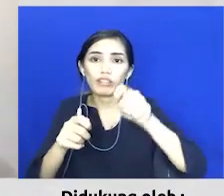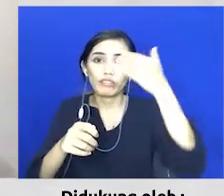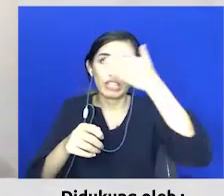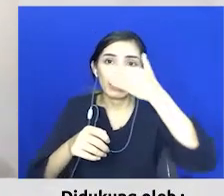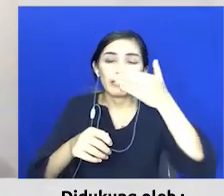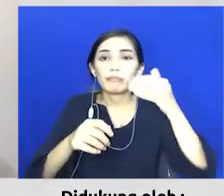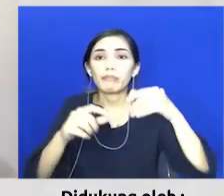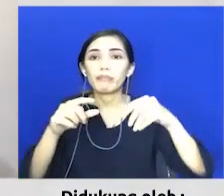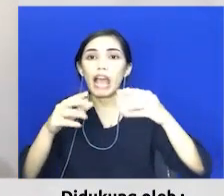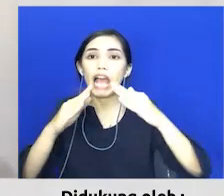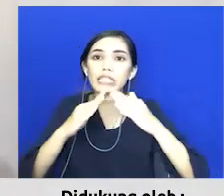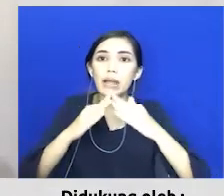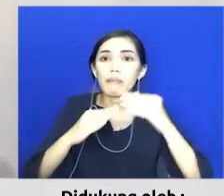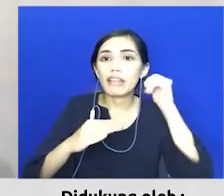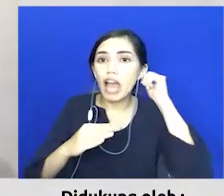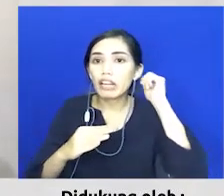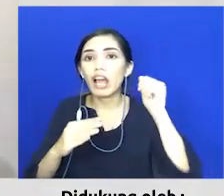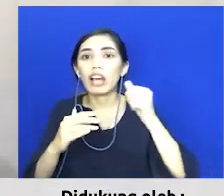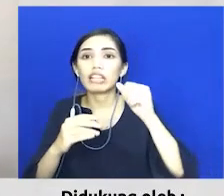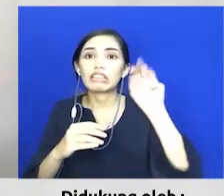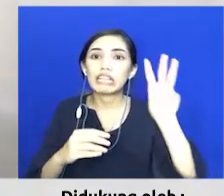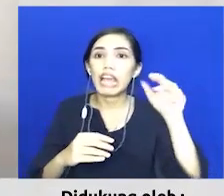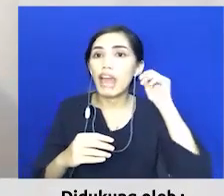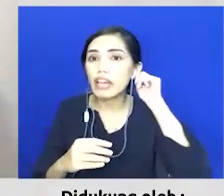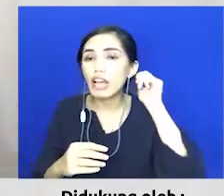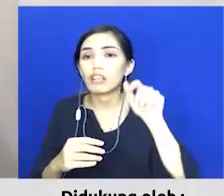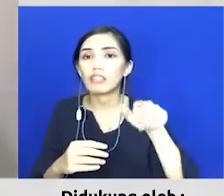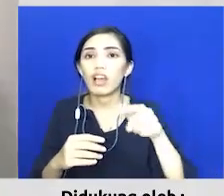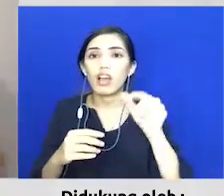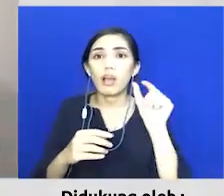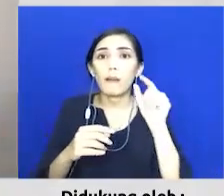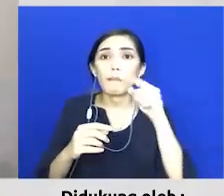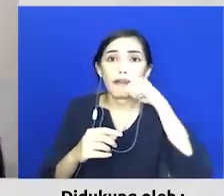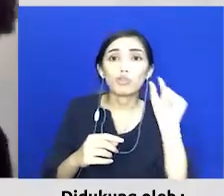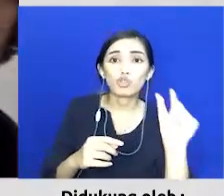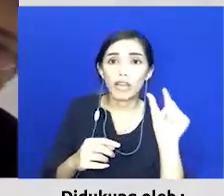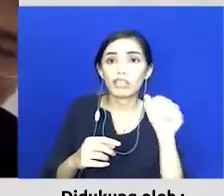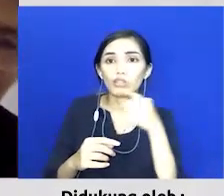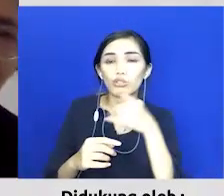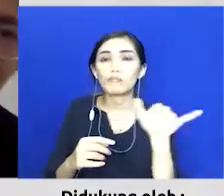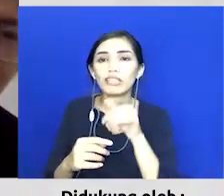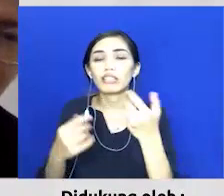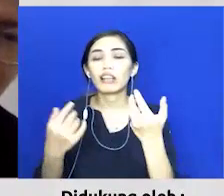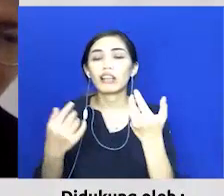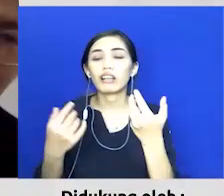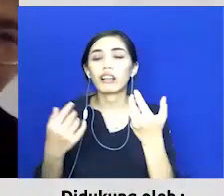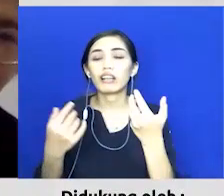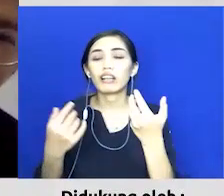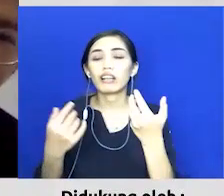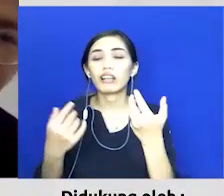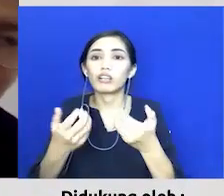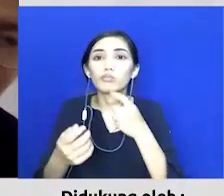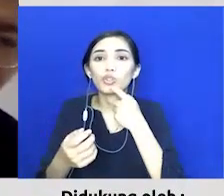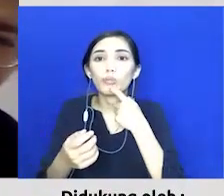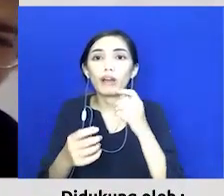ya. Mencoba membuat film-film yang lebih komersial, lebih jualan, cari uang gitu, cari untung.